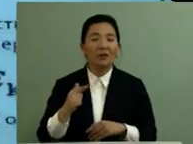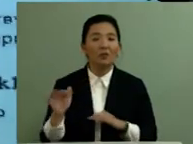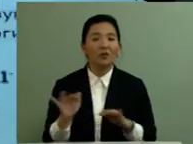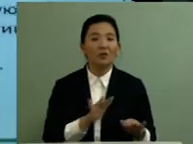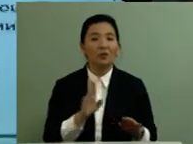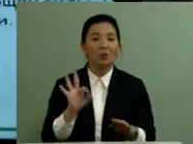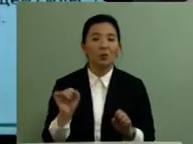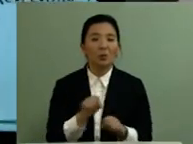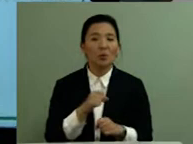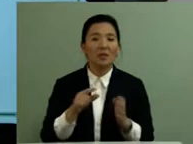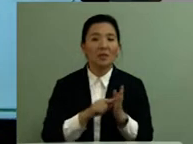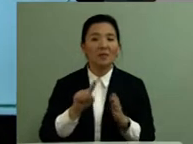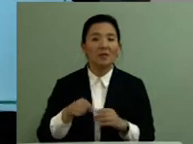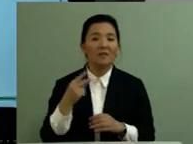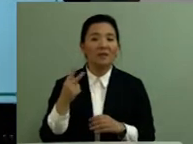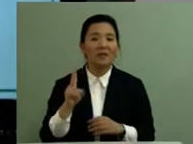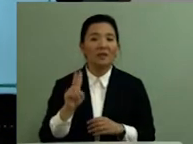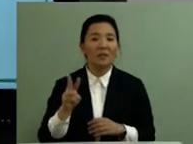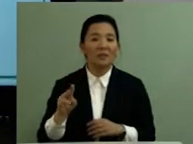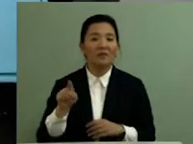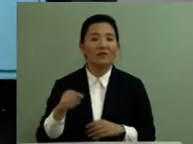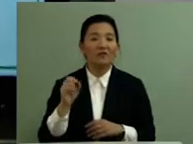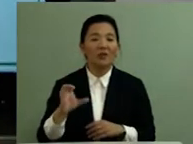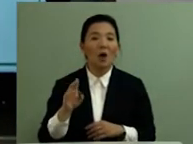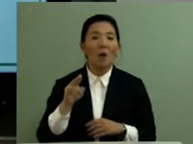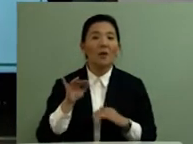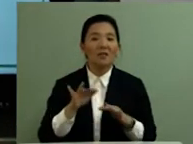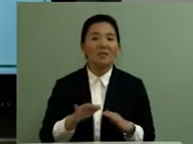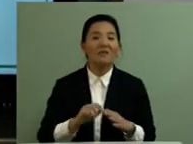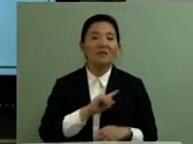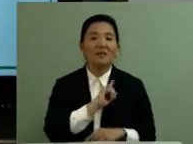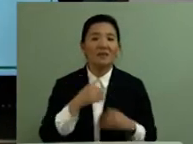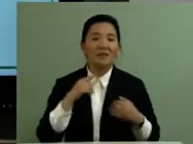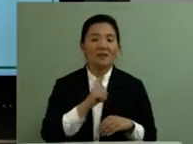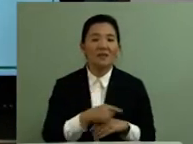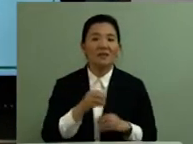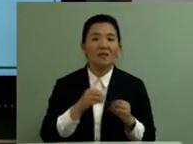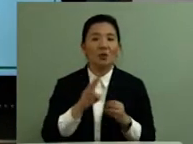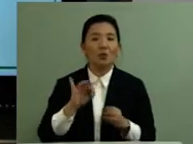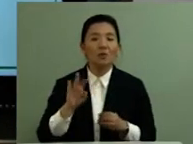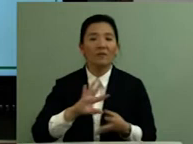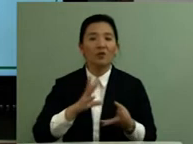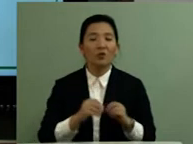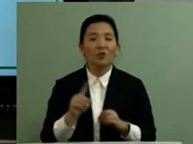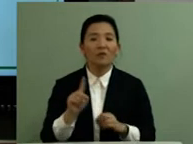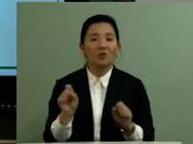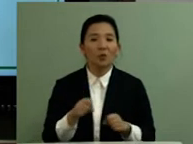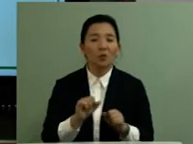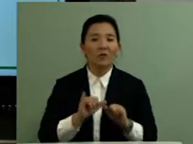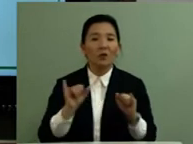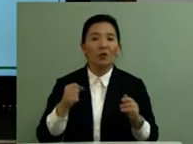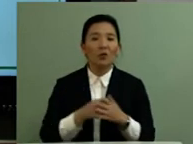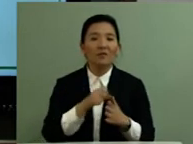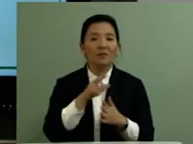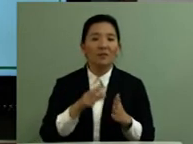со скоростью 7,2 км в час, подействовала сила 10 ньютон, в результате чего скорость увеличилась